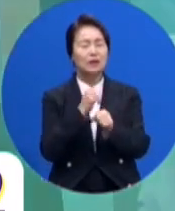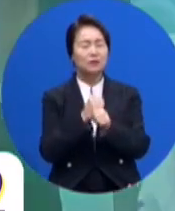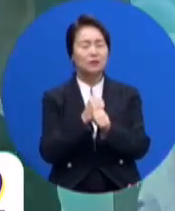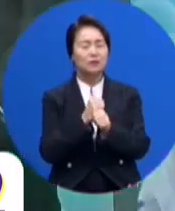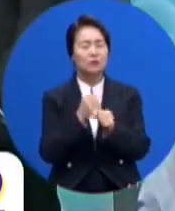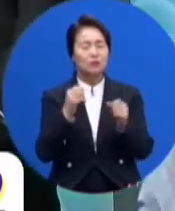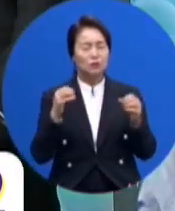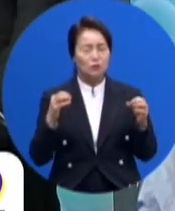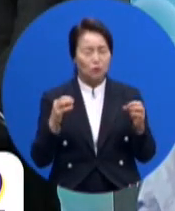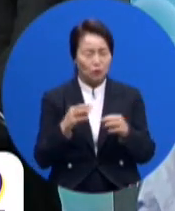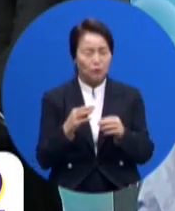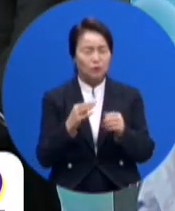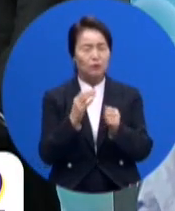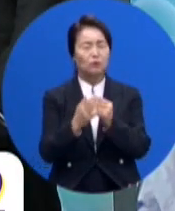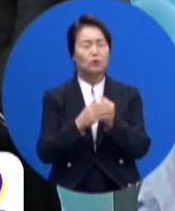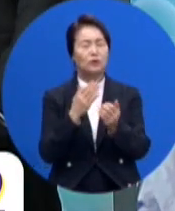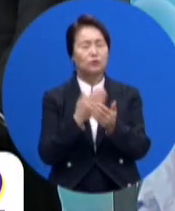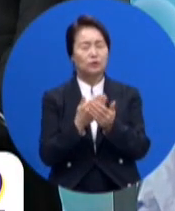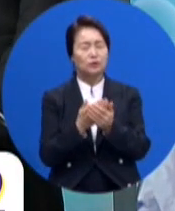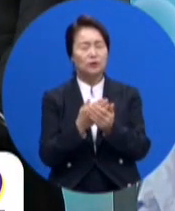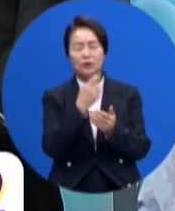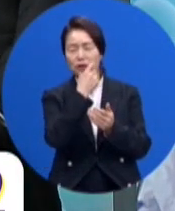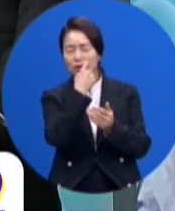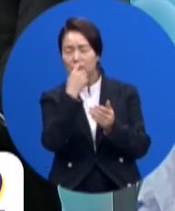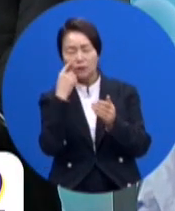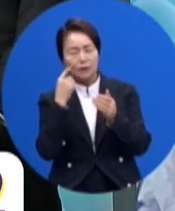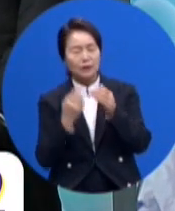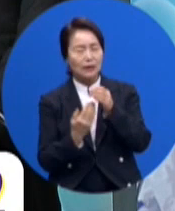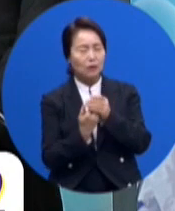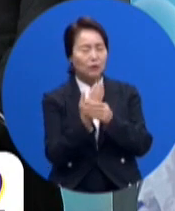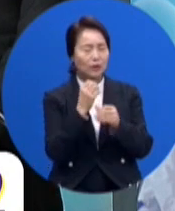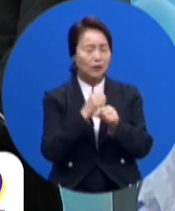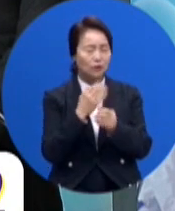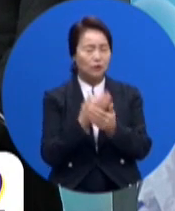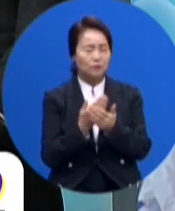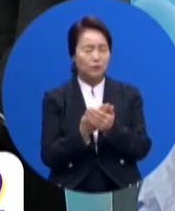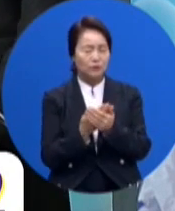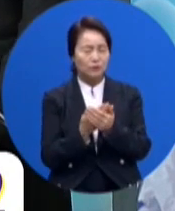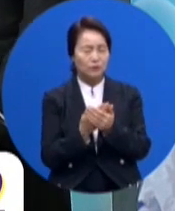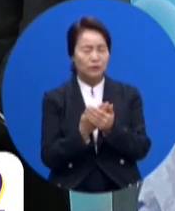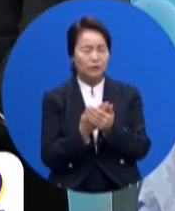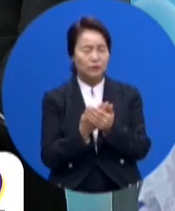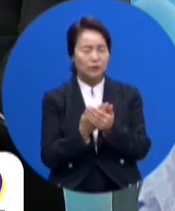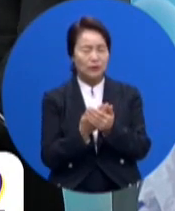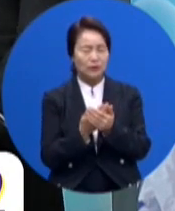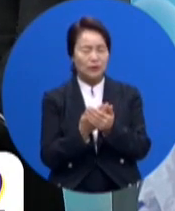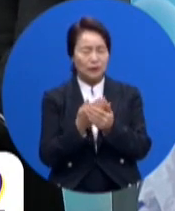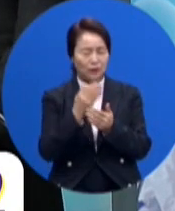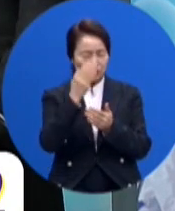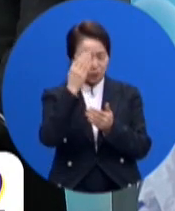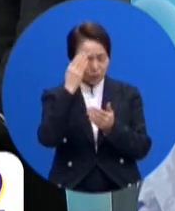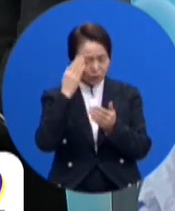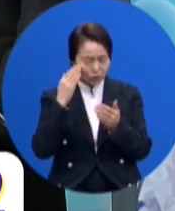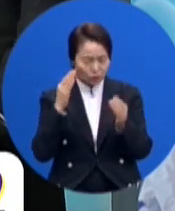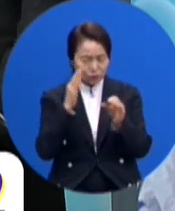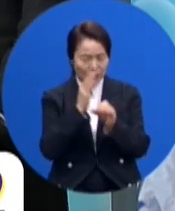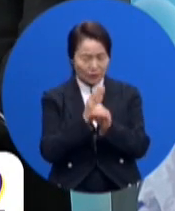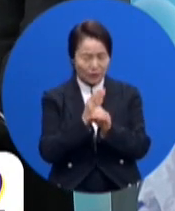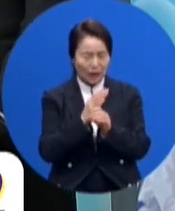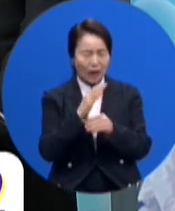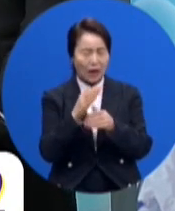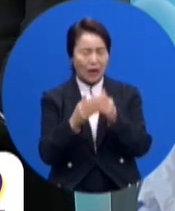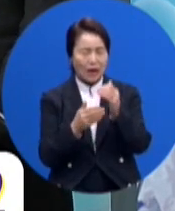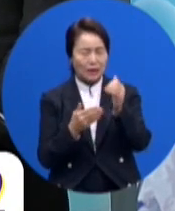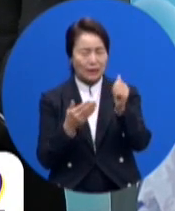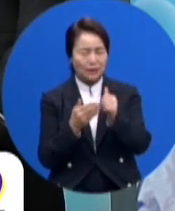바랍니다. 아버지 많은 고통이 있습니다. 많은 어려움이 있습니다. 그런데 감사한 것은 이런 어두운 가운데 우리 하나님이 비치시고